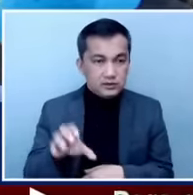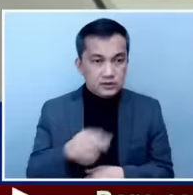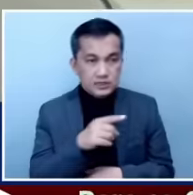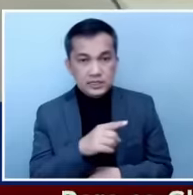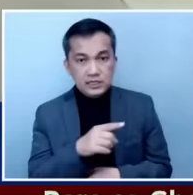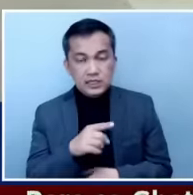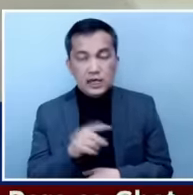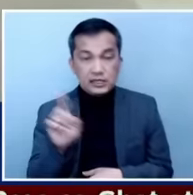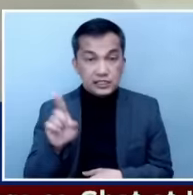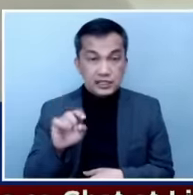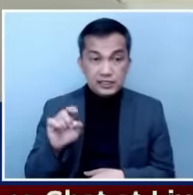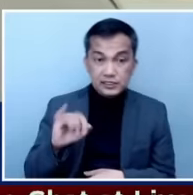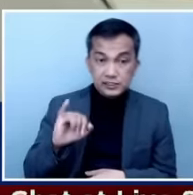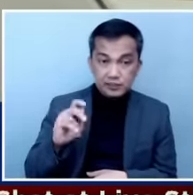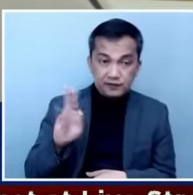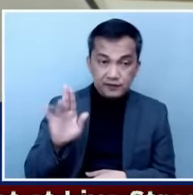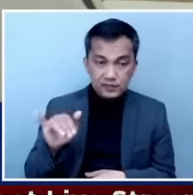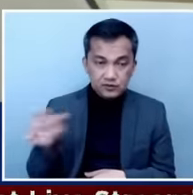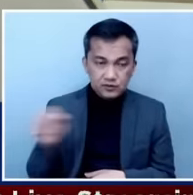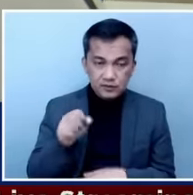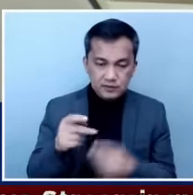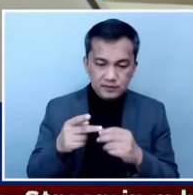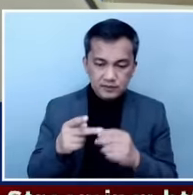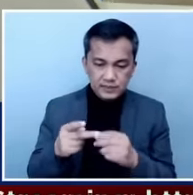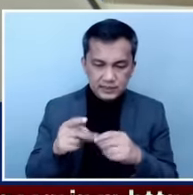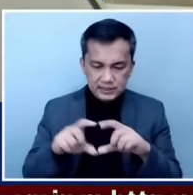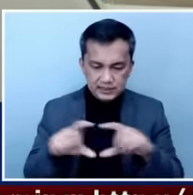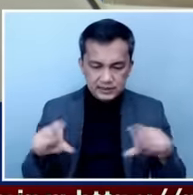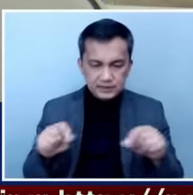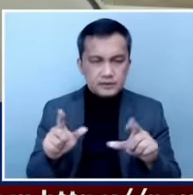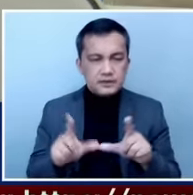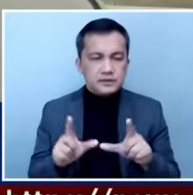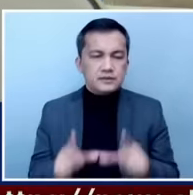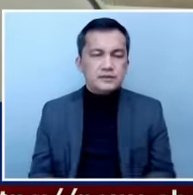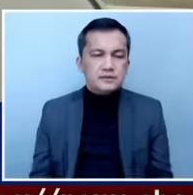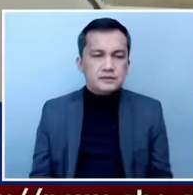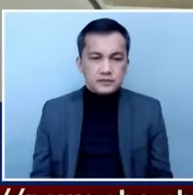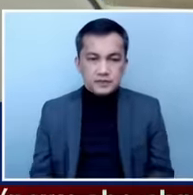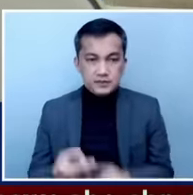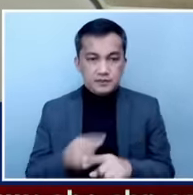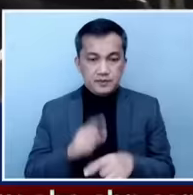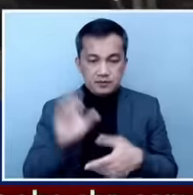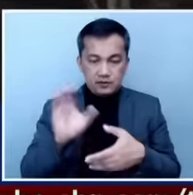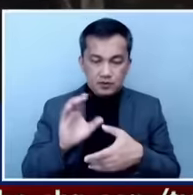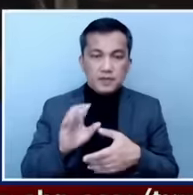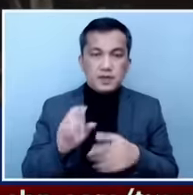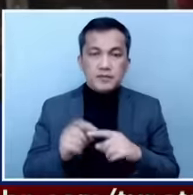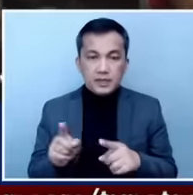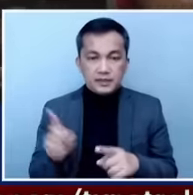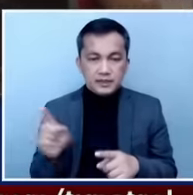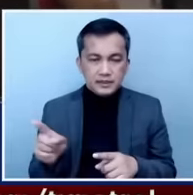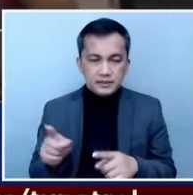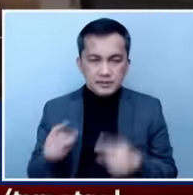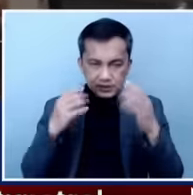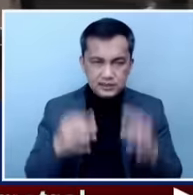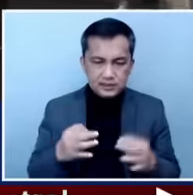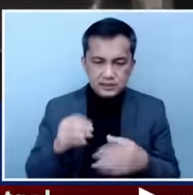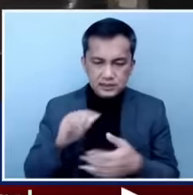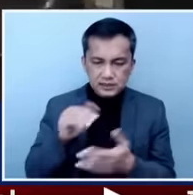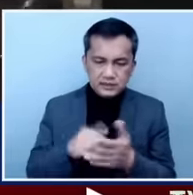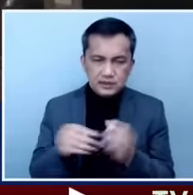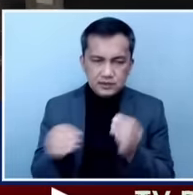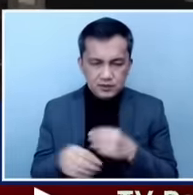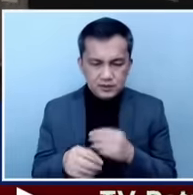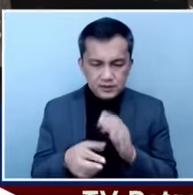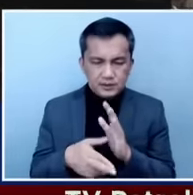Jeffrey para sana kunin ang kanyang plastic card na lisensya. Taga-Caloocan City siya pero mas piniling sa central office